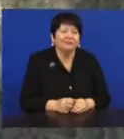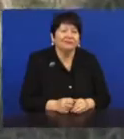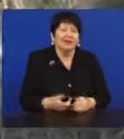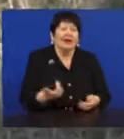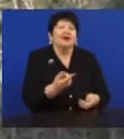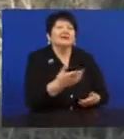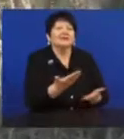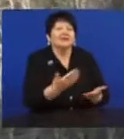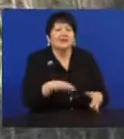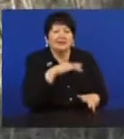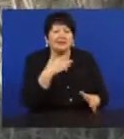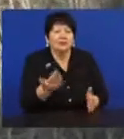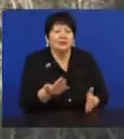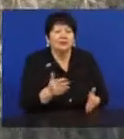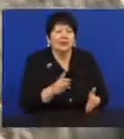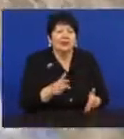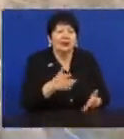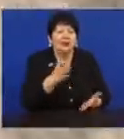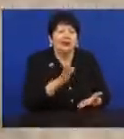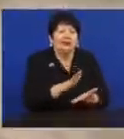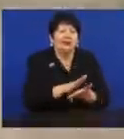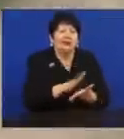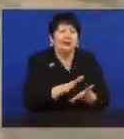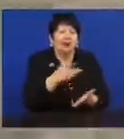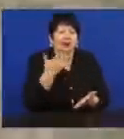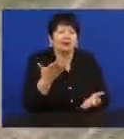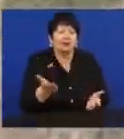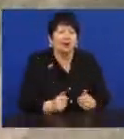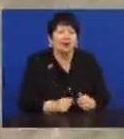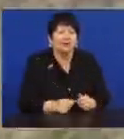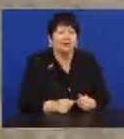ce atâtea gunoaie sunt aici, tereta?